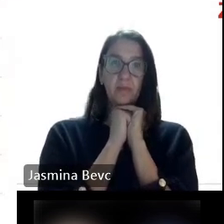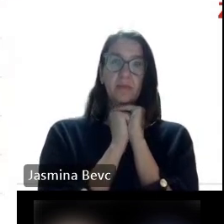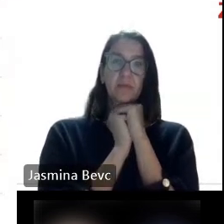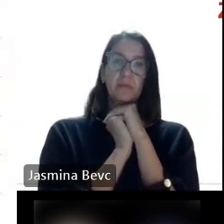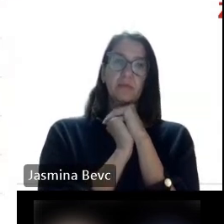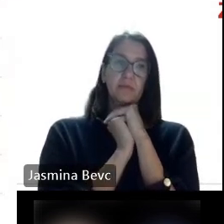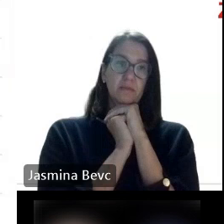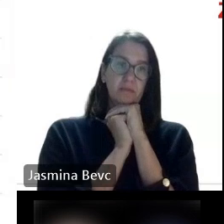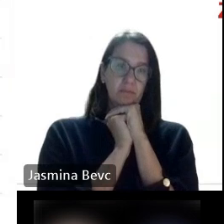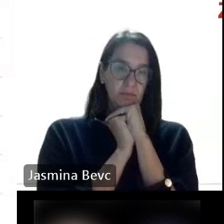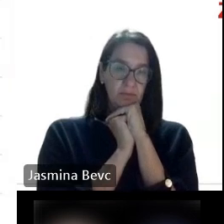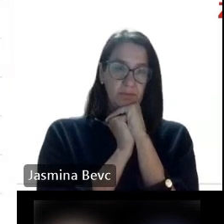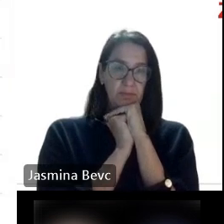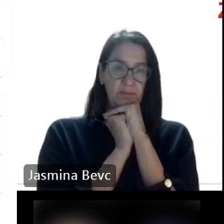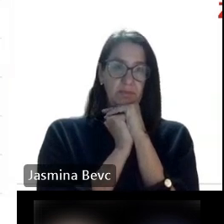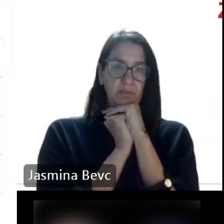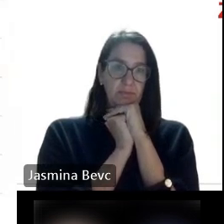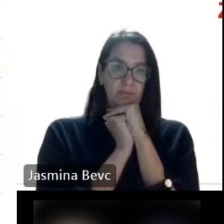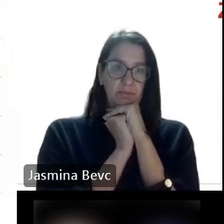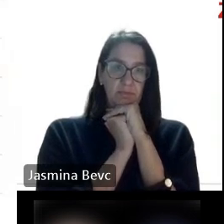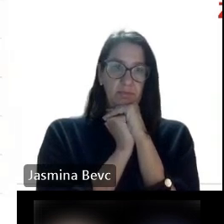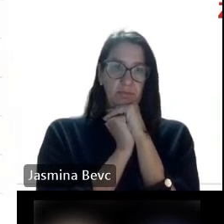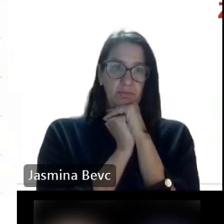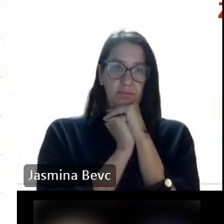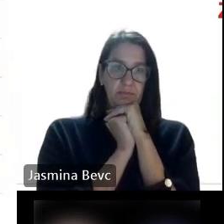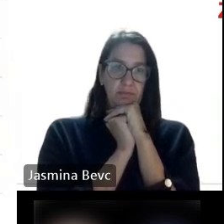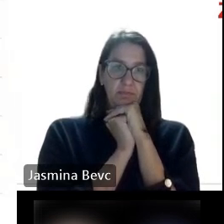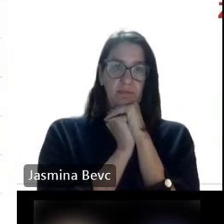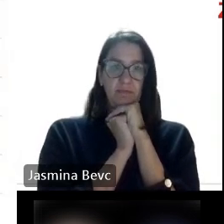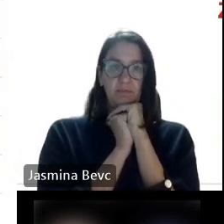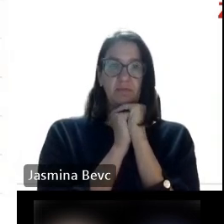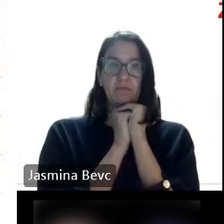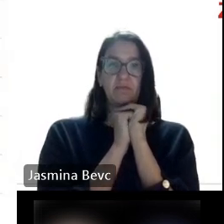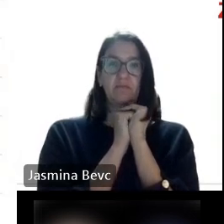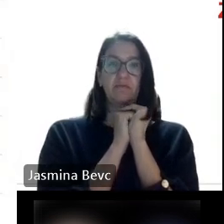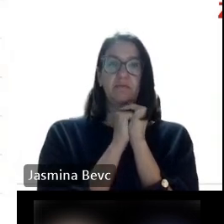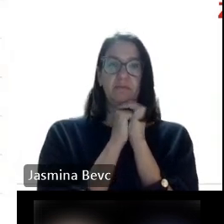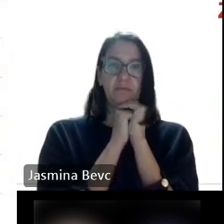nameščena tako imenovana energijska nalepka. Na energijski nalepki